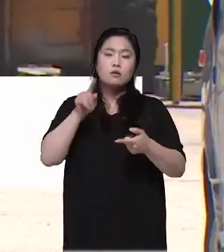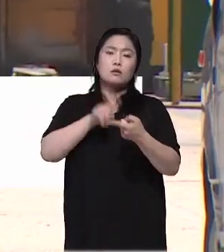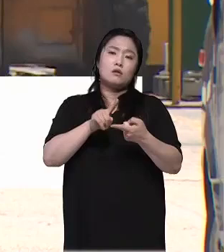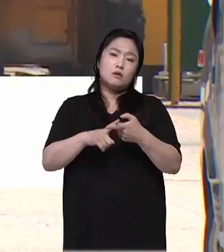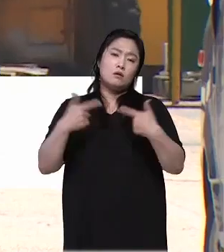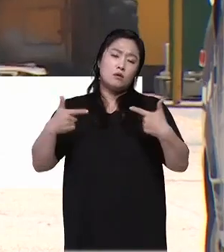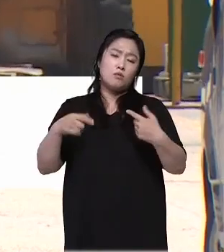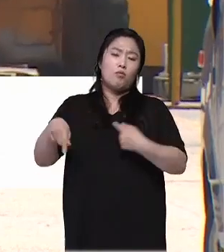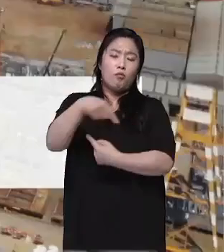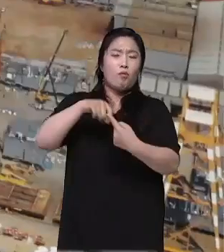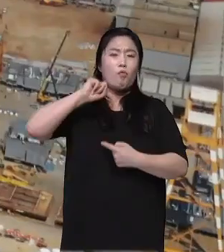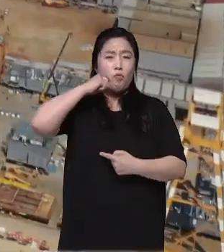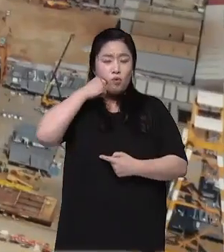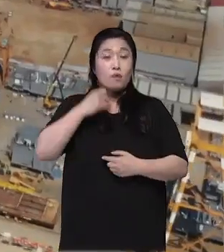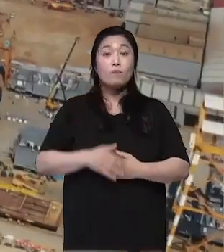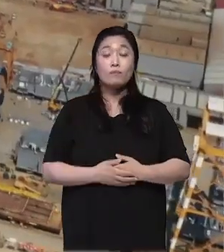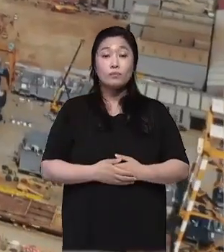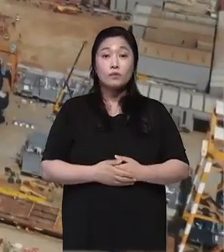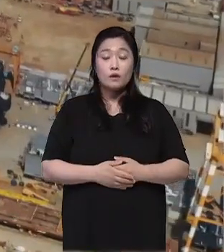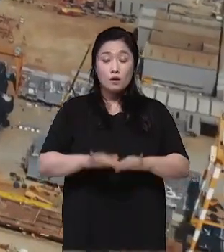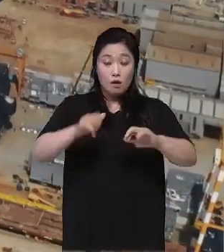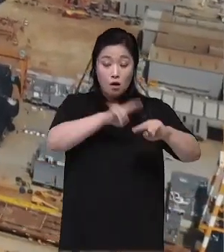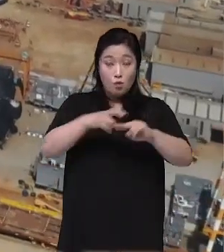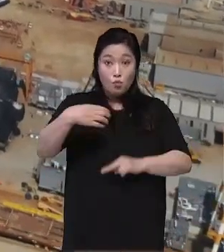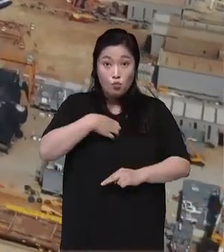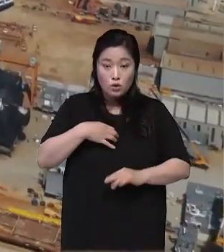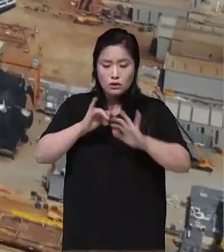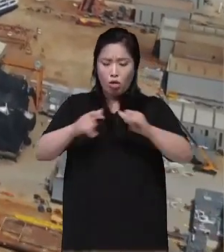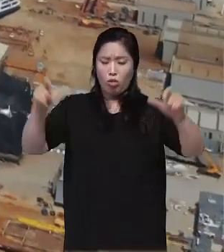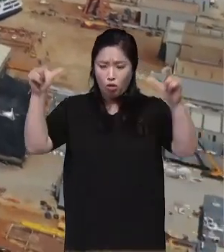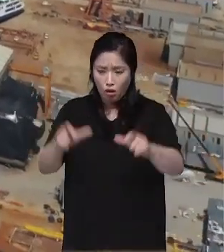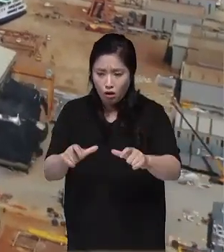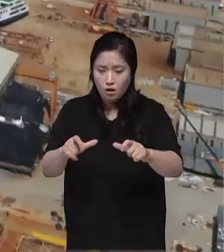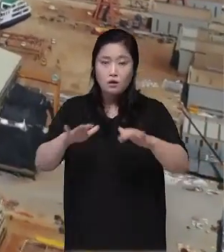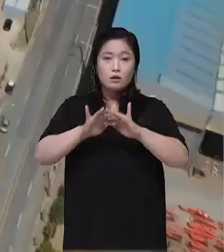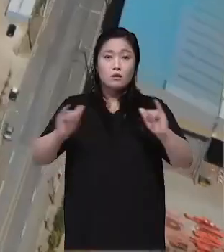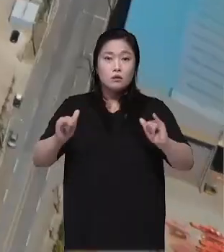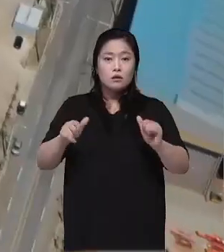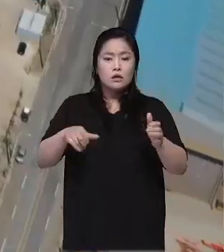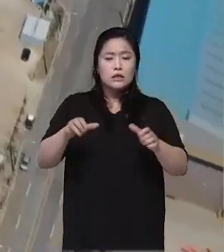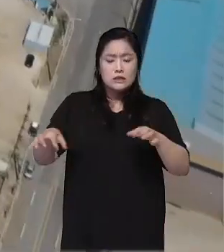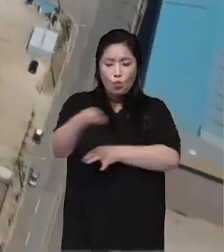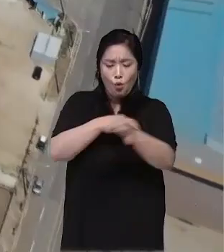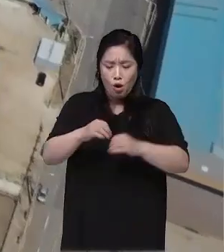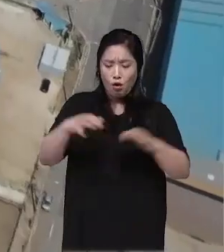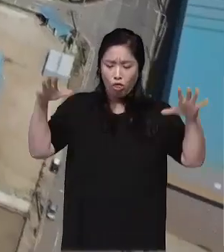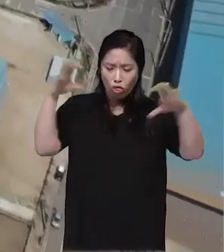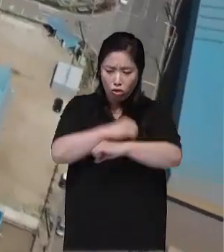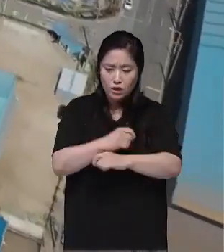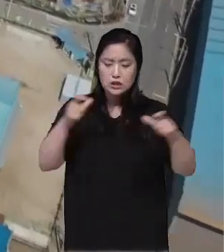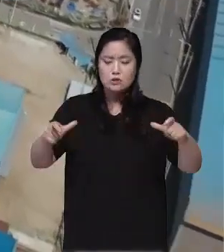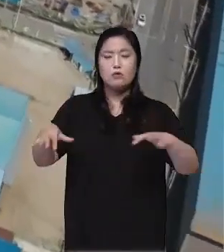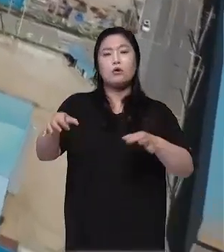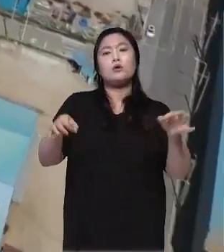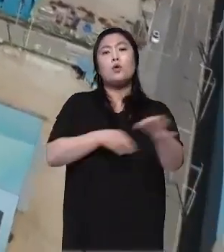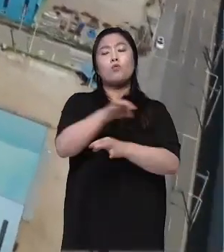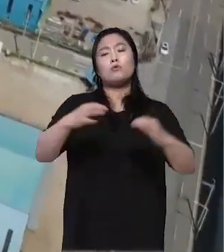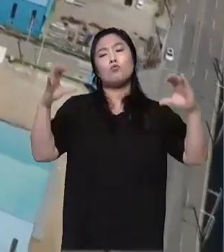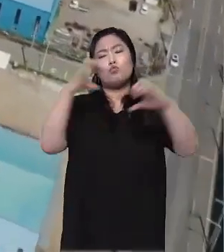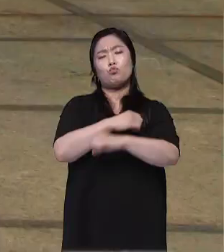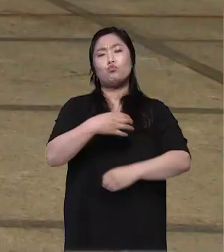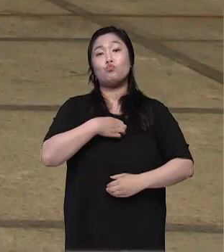외면도 여전합니다. 고용 위기와 함께 인구 감소, 상권 위축 등 지역 경제 침체가 계속되고